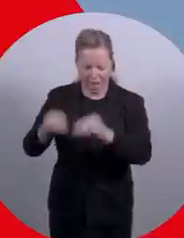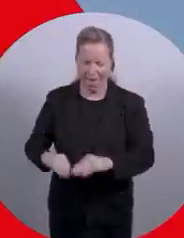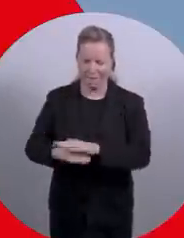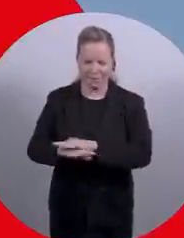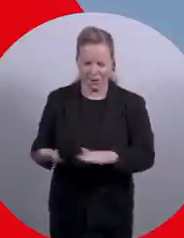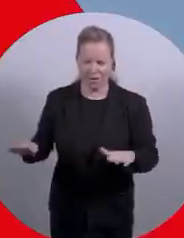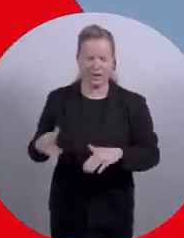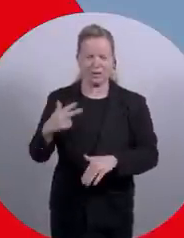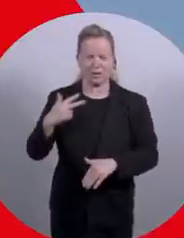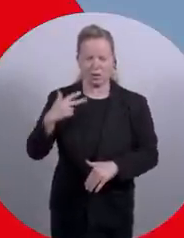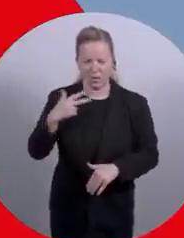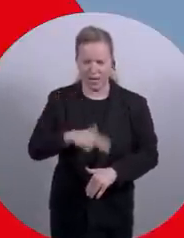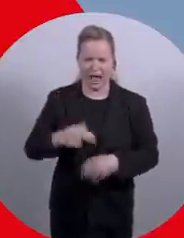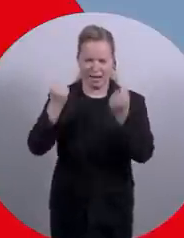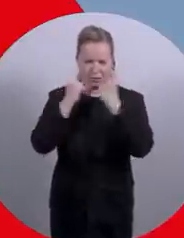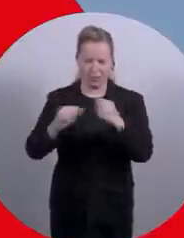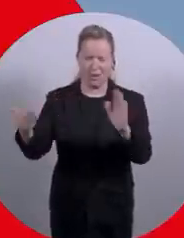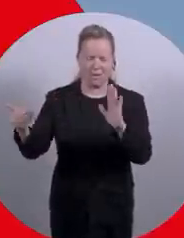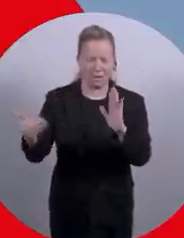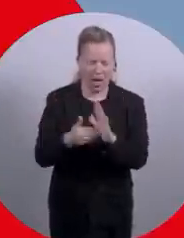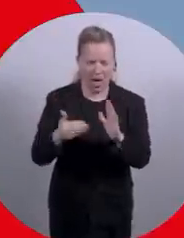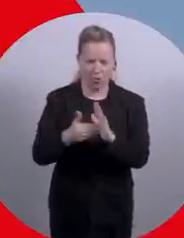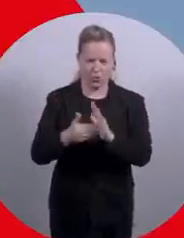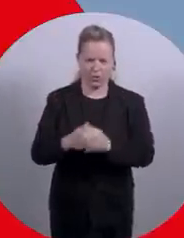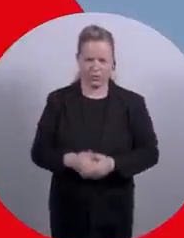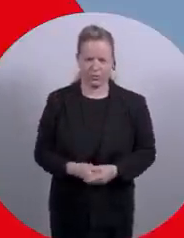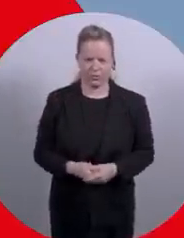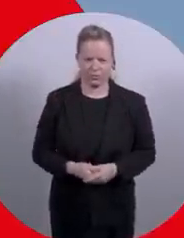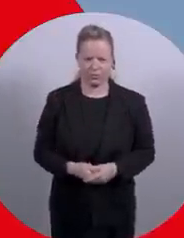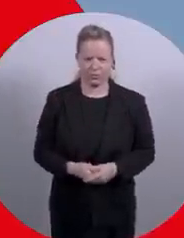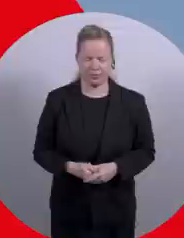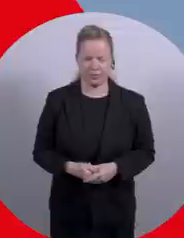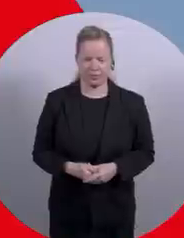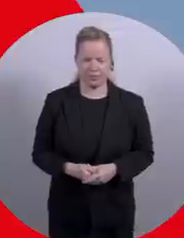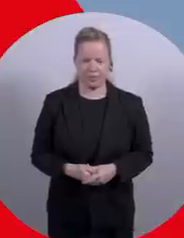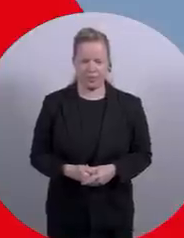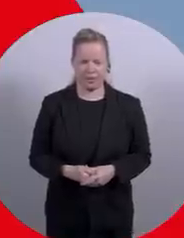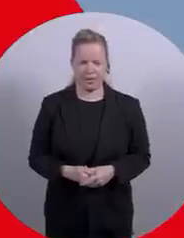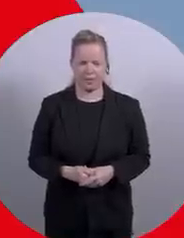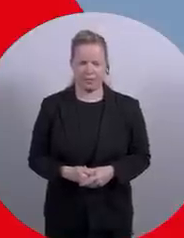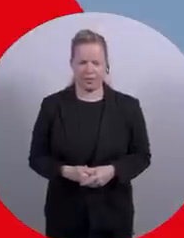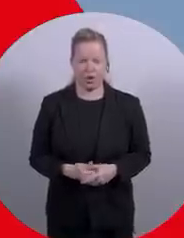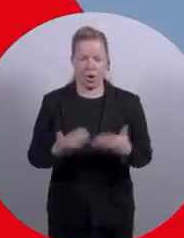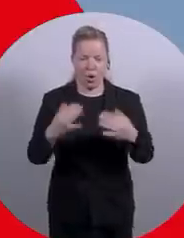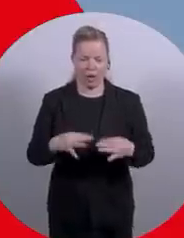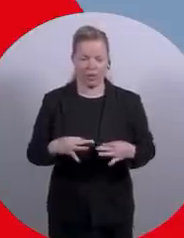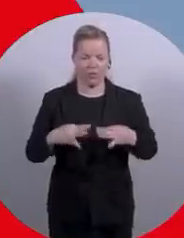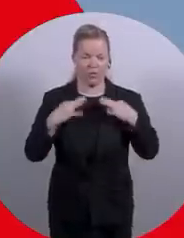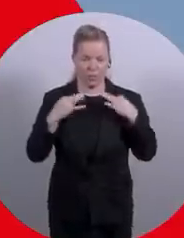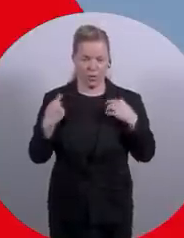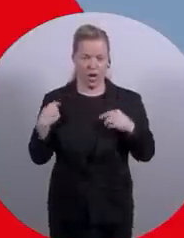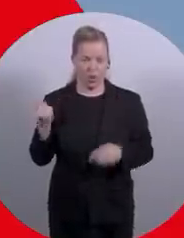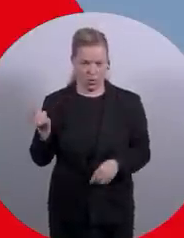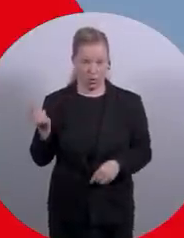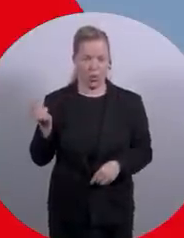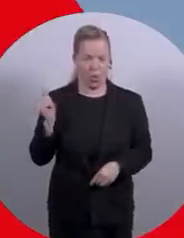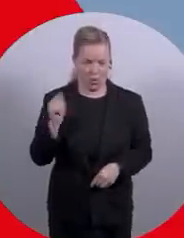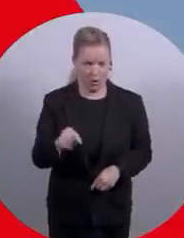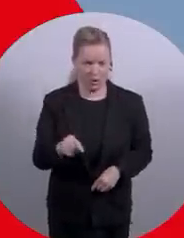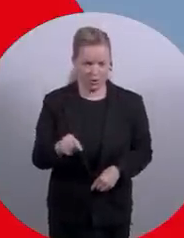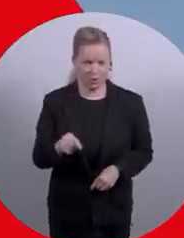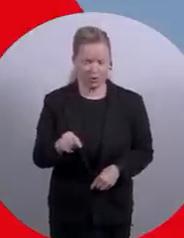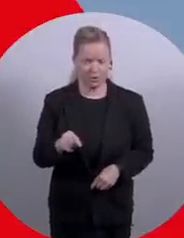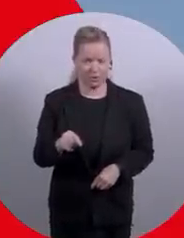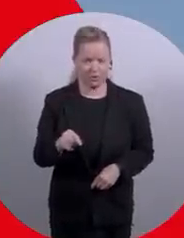brauchen die Sozialdemokratie in diesem Land und wie ich heute in der Früh hier hergefahren bin habe ich